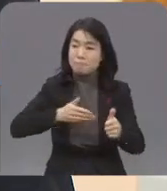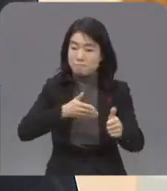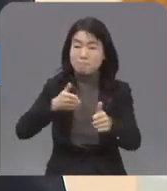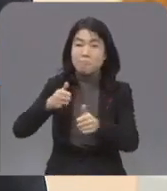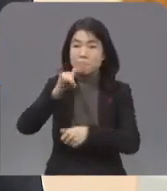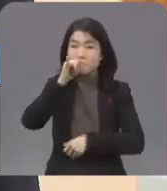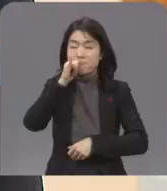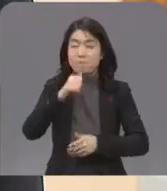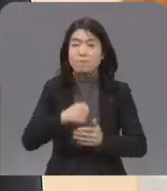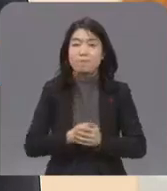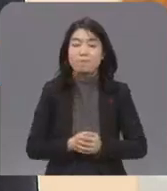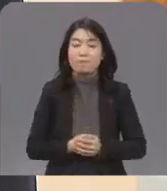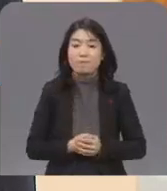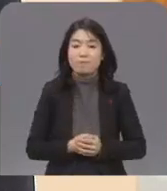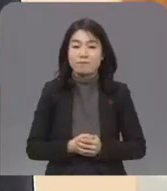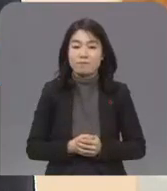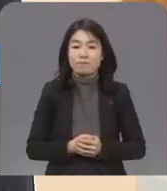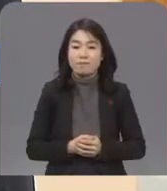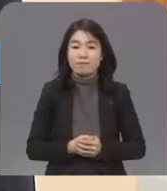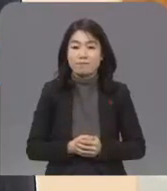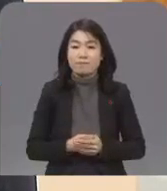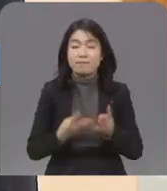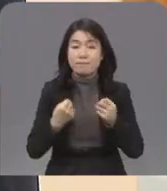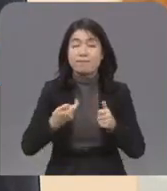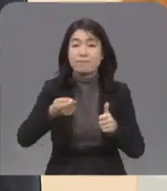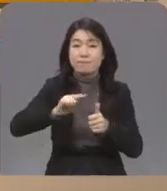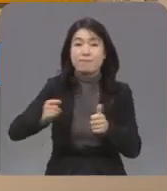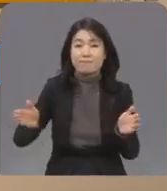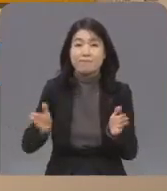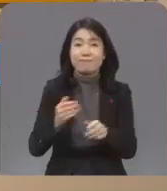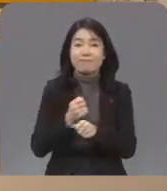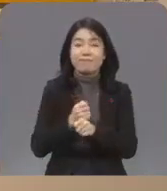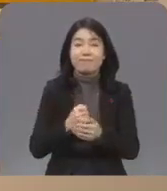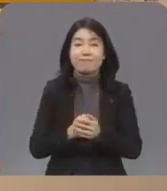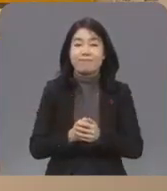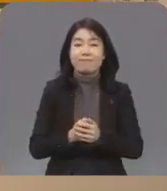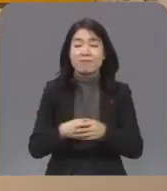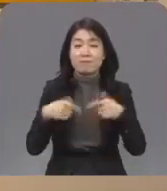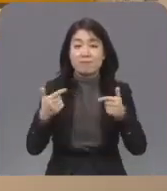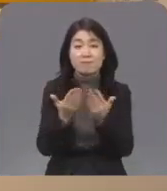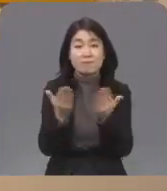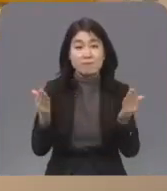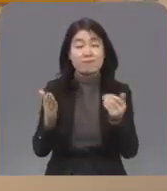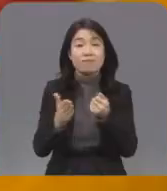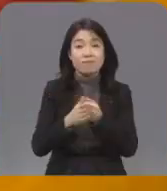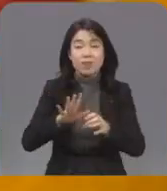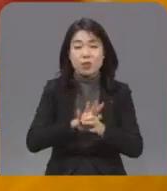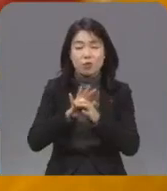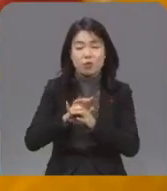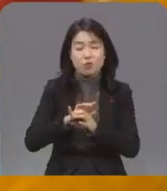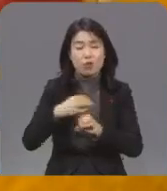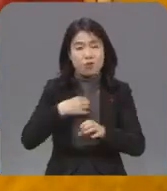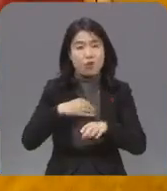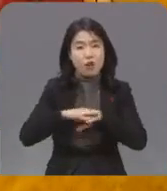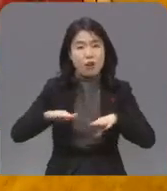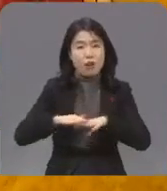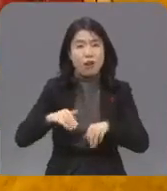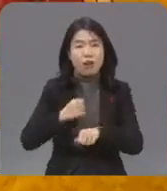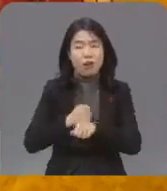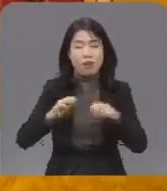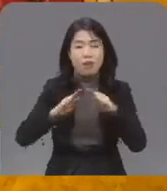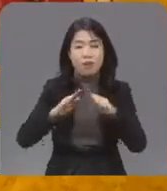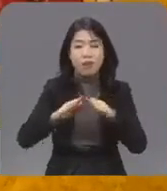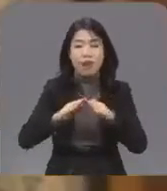그 주변 회원들이 참여를 하도록. 상설 전시회로 코로나19 위기를 극복하는